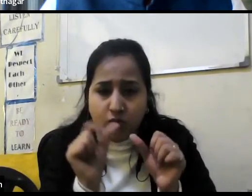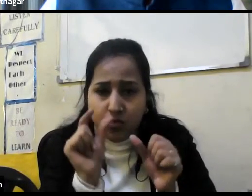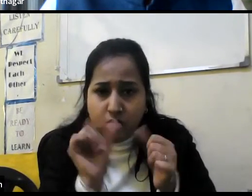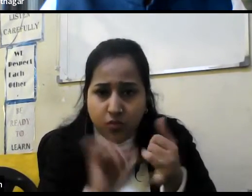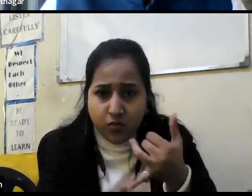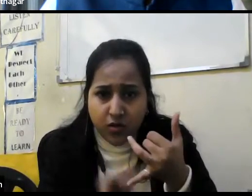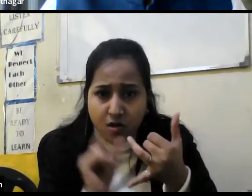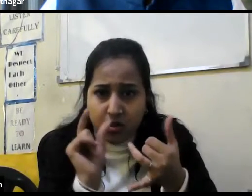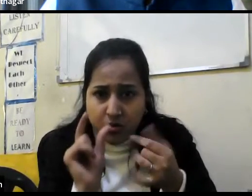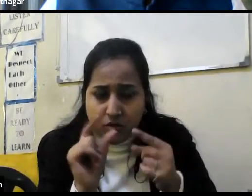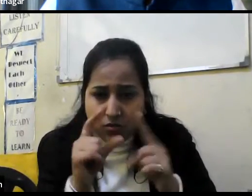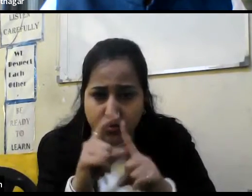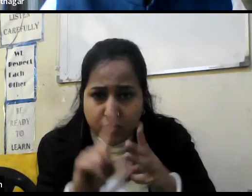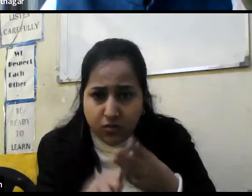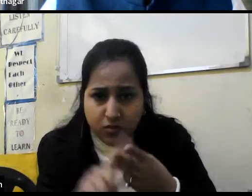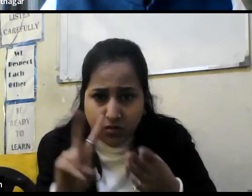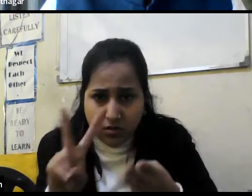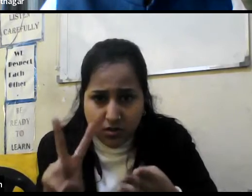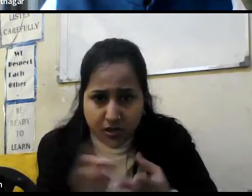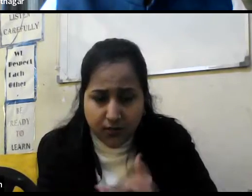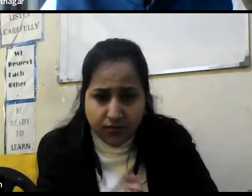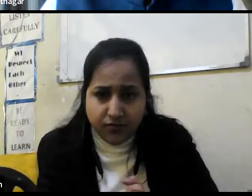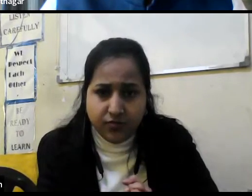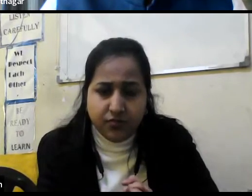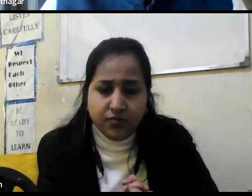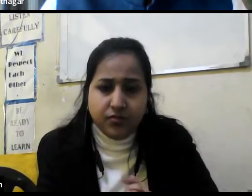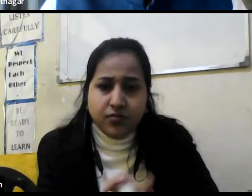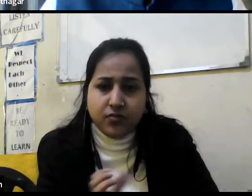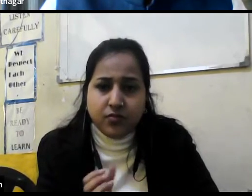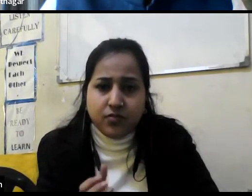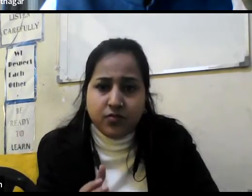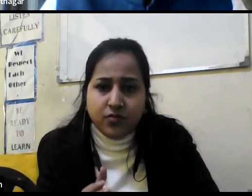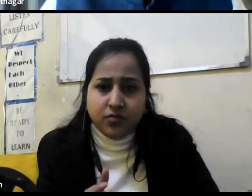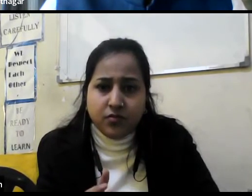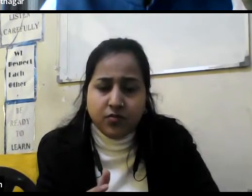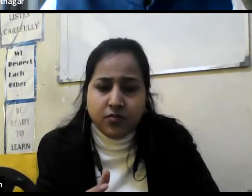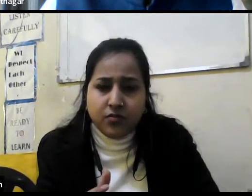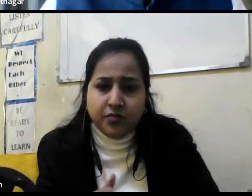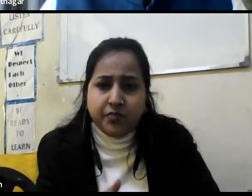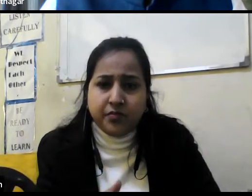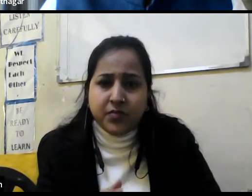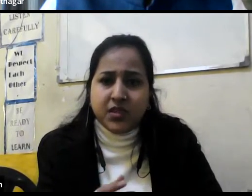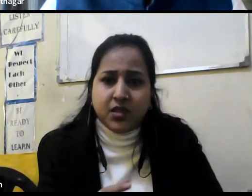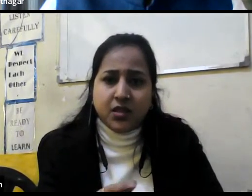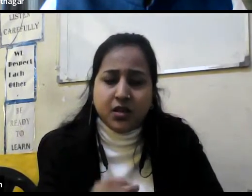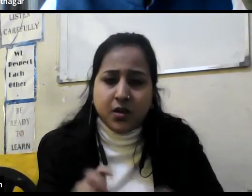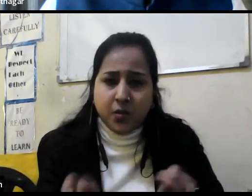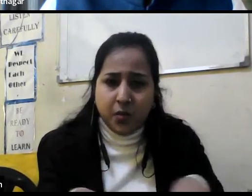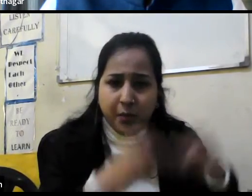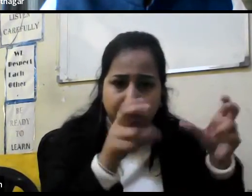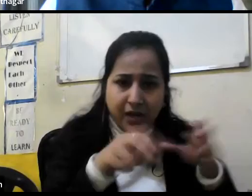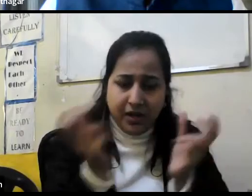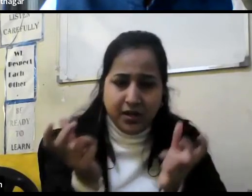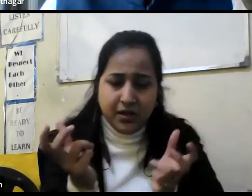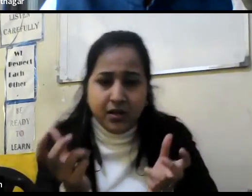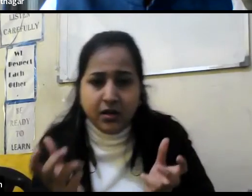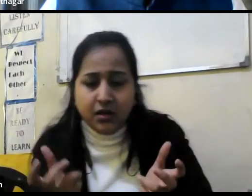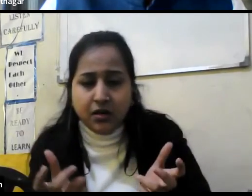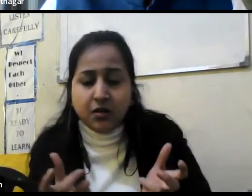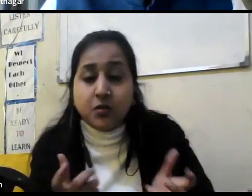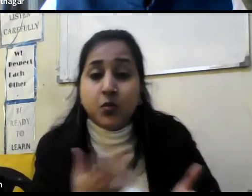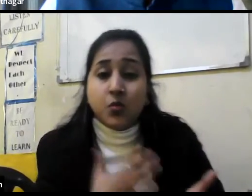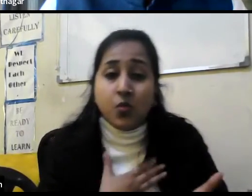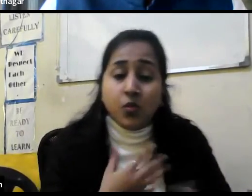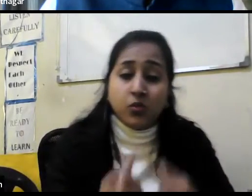फैमिली, और ये जो प्लेनेट में हम सोचते तो हैं दूसरों के लिए काम कर रहे हैं,